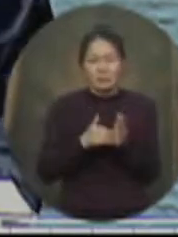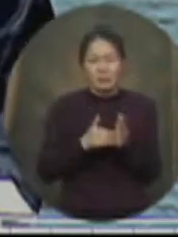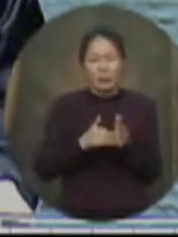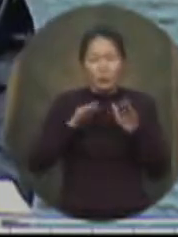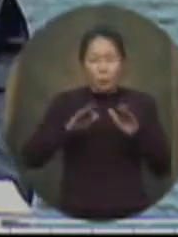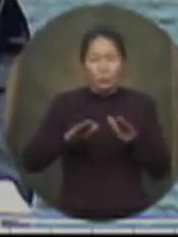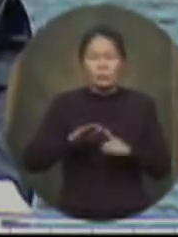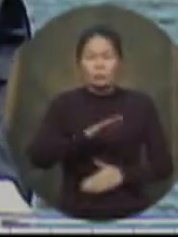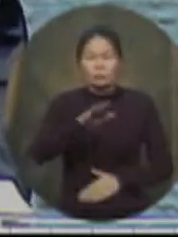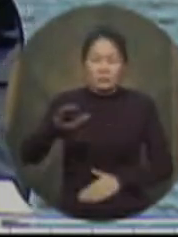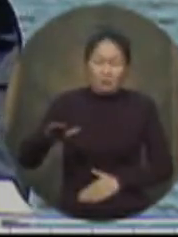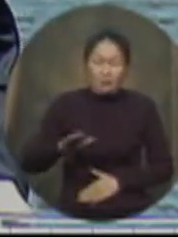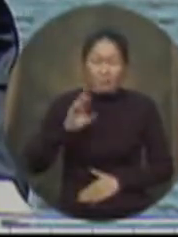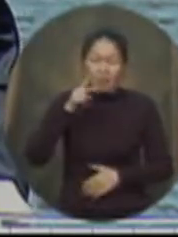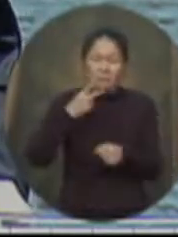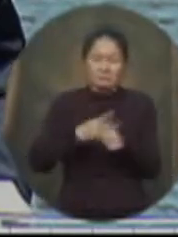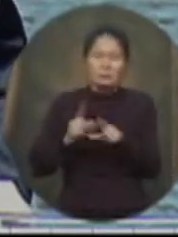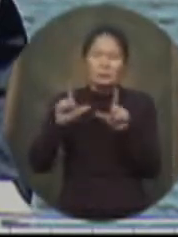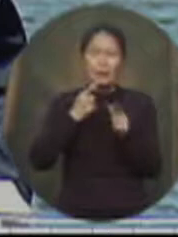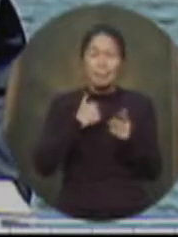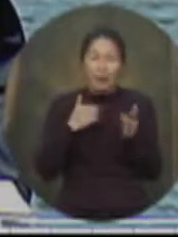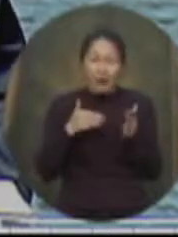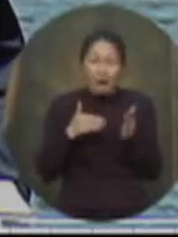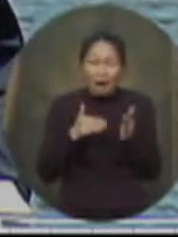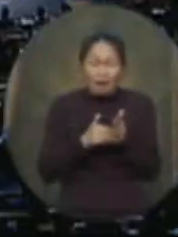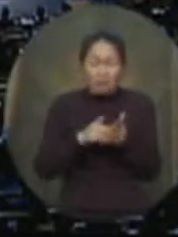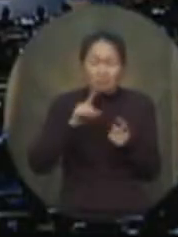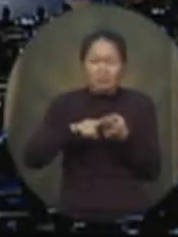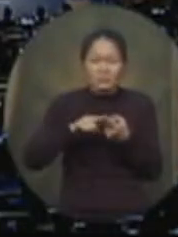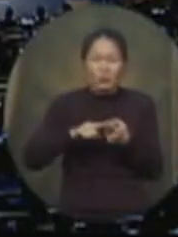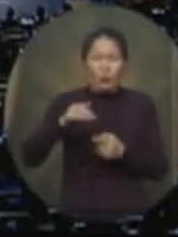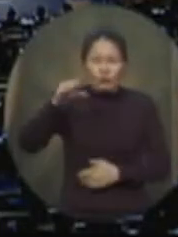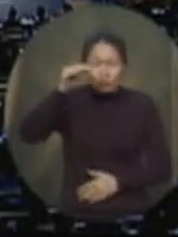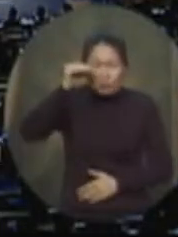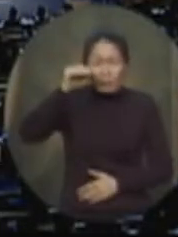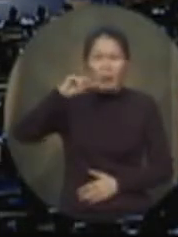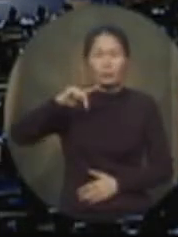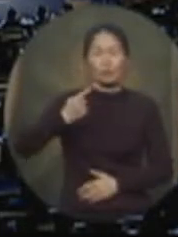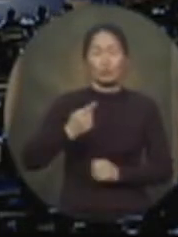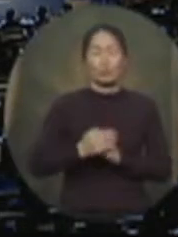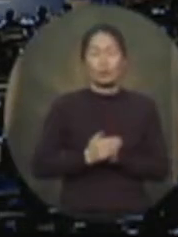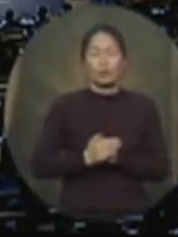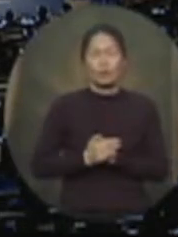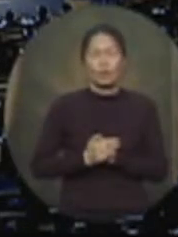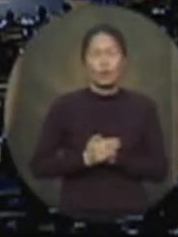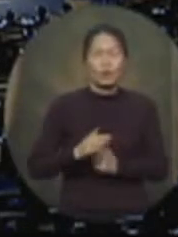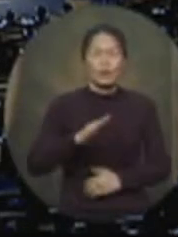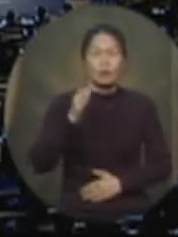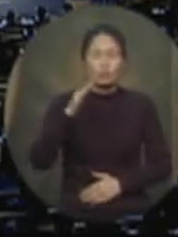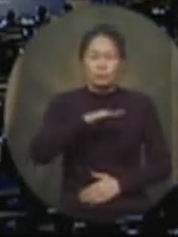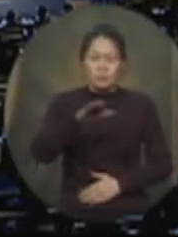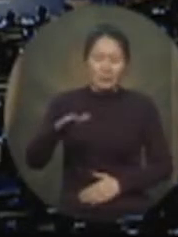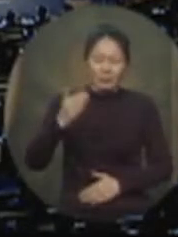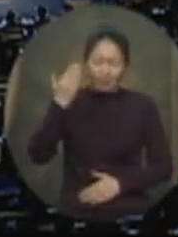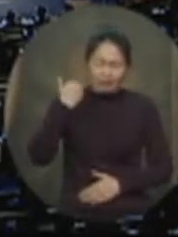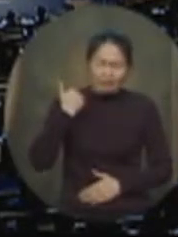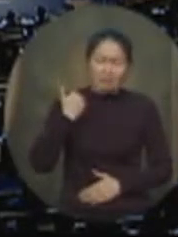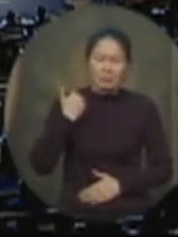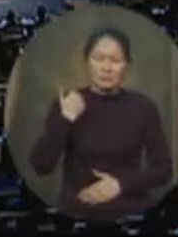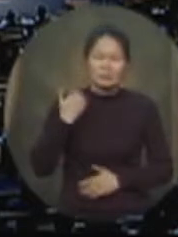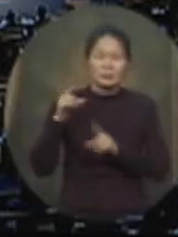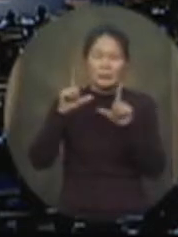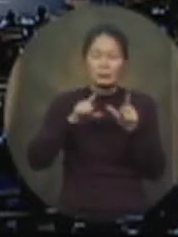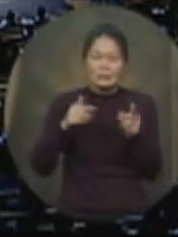사도 바울이 살았던 것을 흉내만 내도 말입니다 내가 이제는 옛날처럼 살았던 것은 여기서